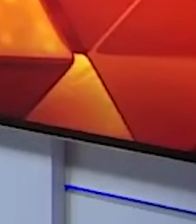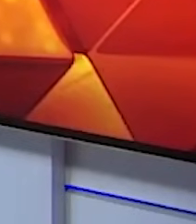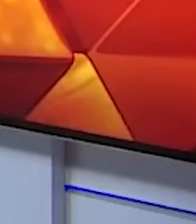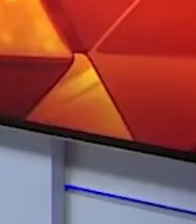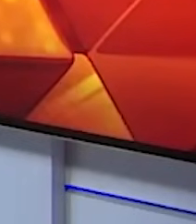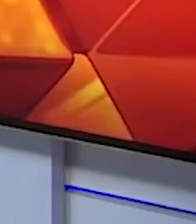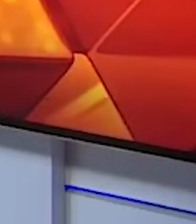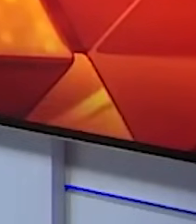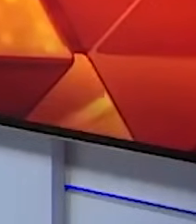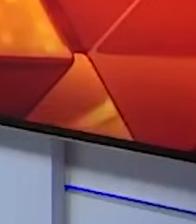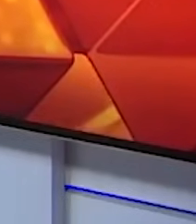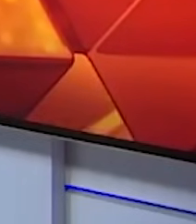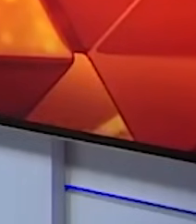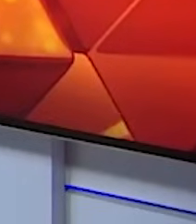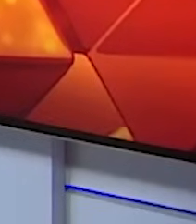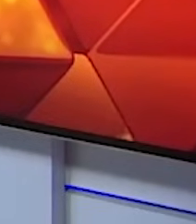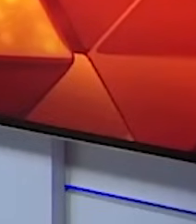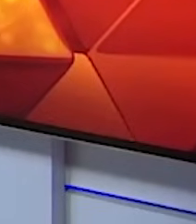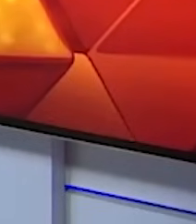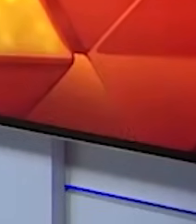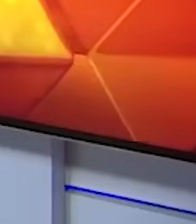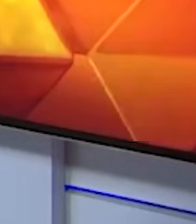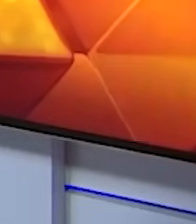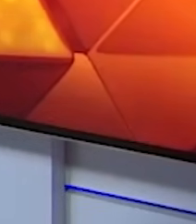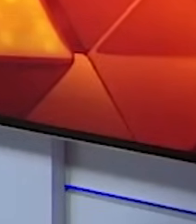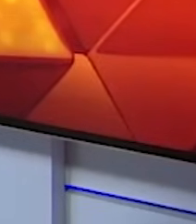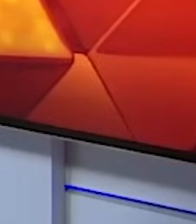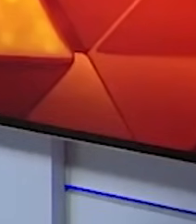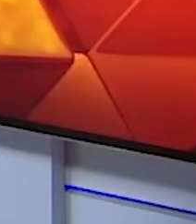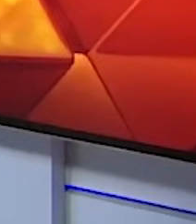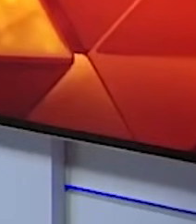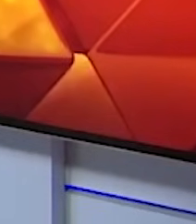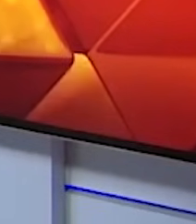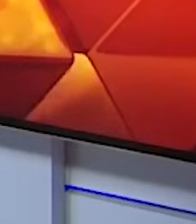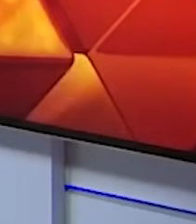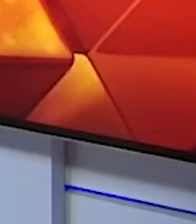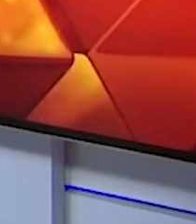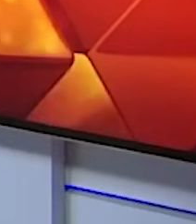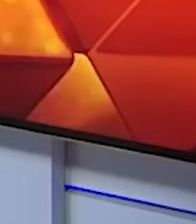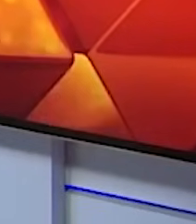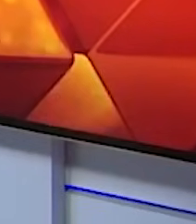sa GMA Pinoy TV at www.gmanews.tv.